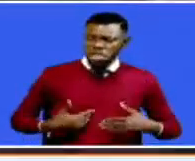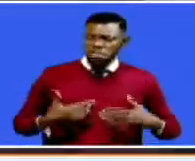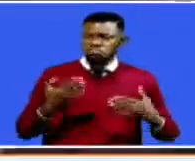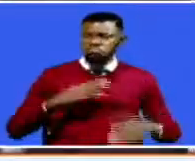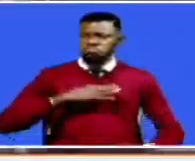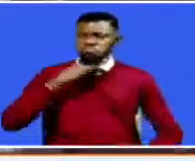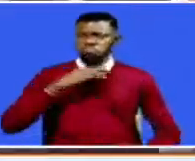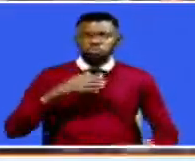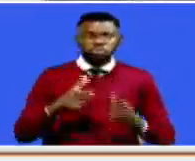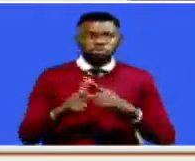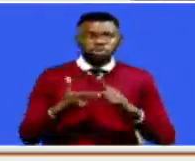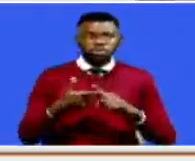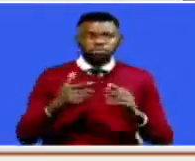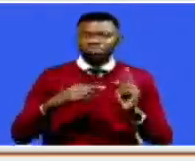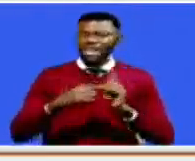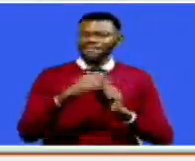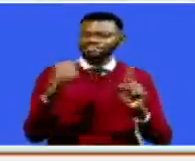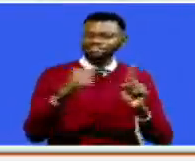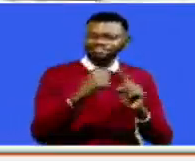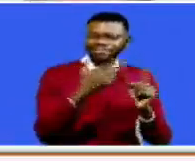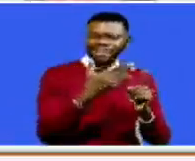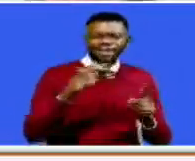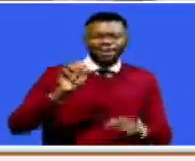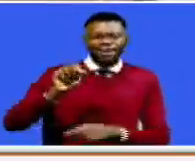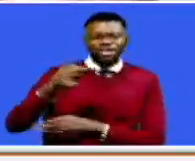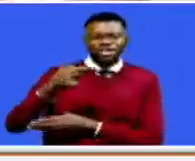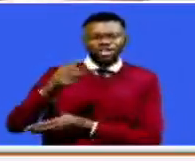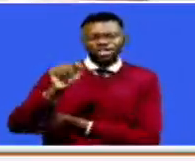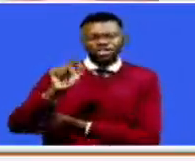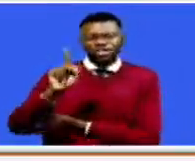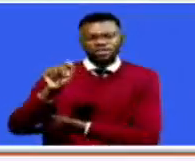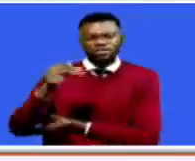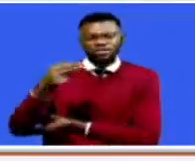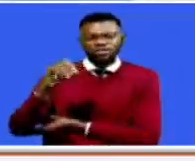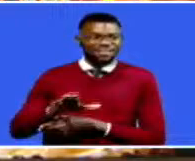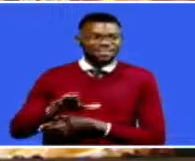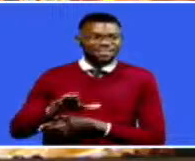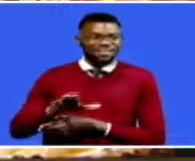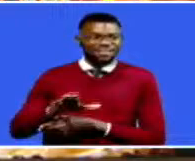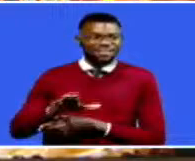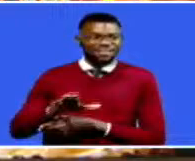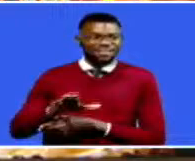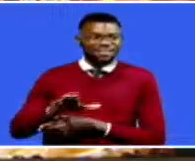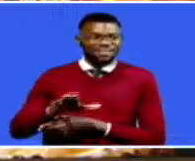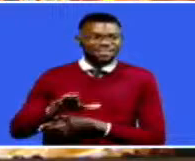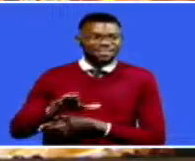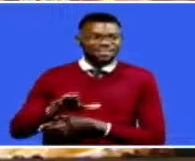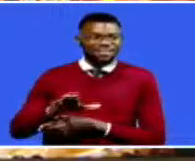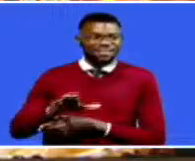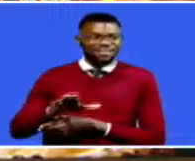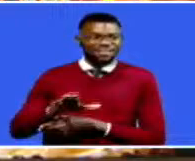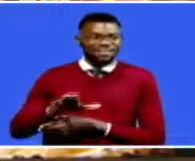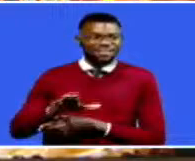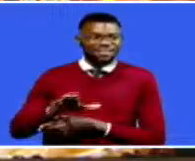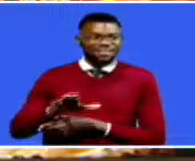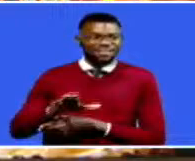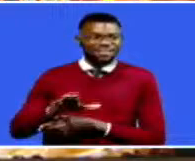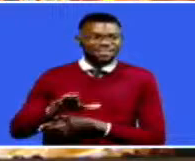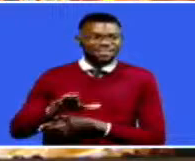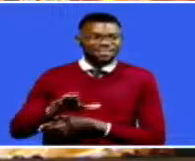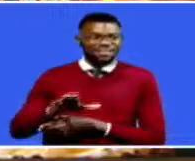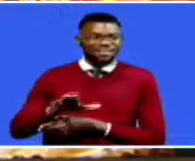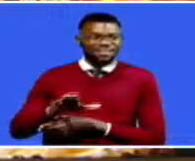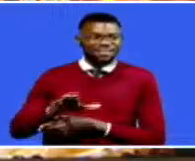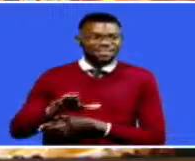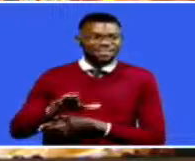mia ya watu kwenye msitu wa Shakahola. Ken Gashui, KTN News. Hali ya taharuki imetanda